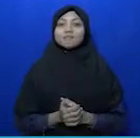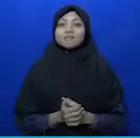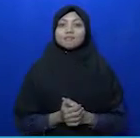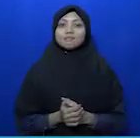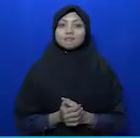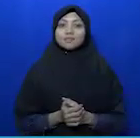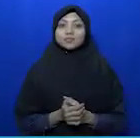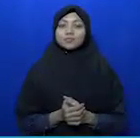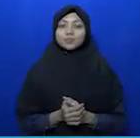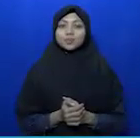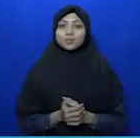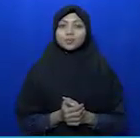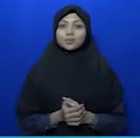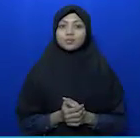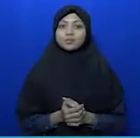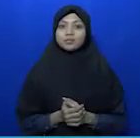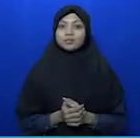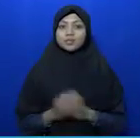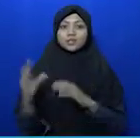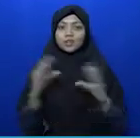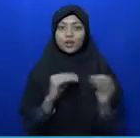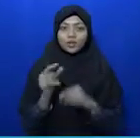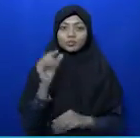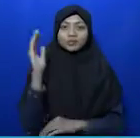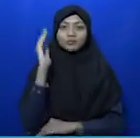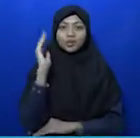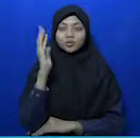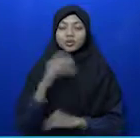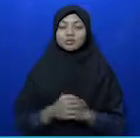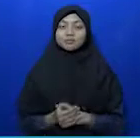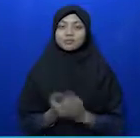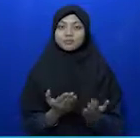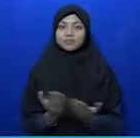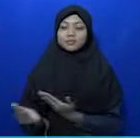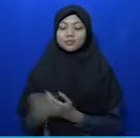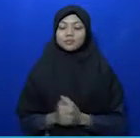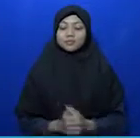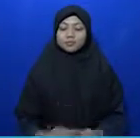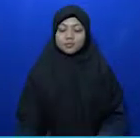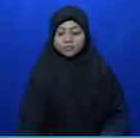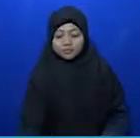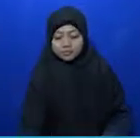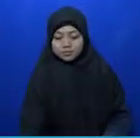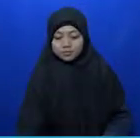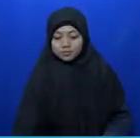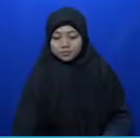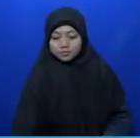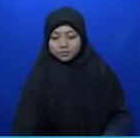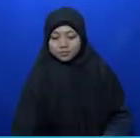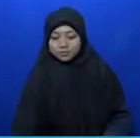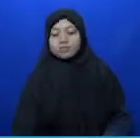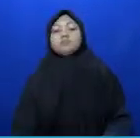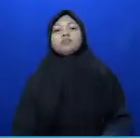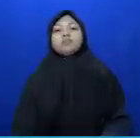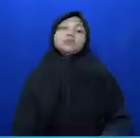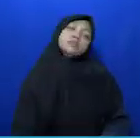berikan pada rekan-rekan untuk bertanya, berdialog dengan narasumber kita. Kami persilakan. Saya Damianus dari Tirto, Pak,